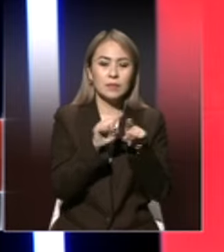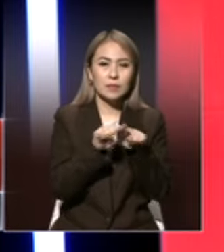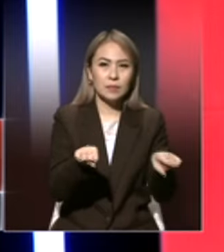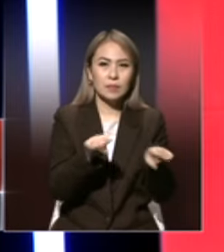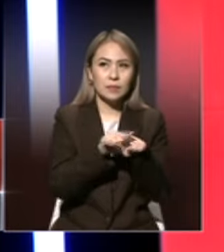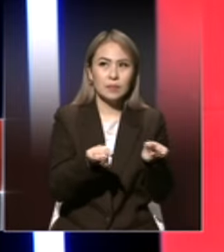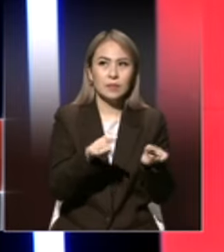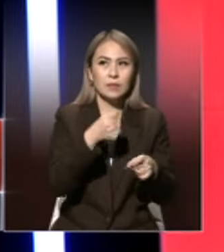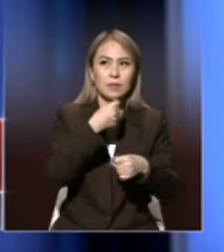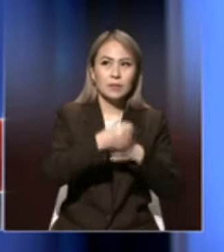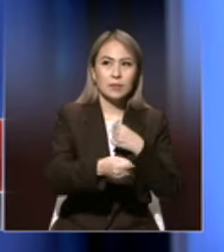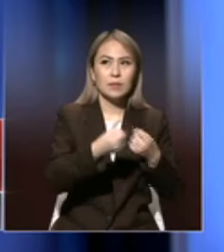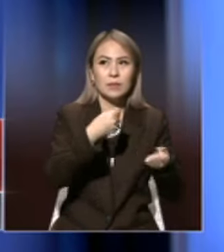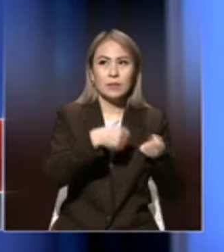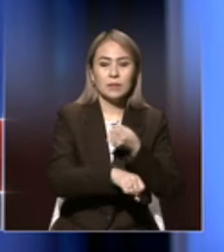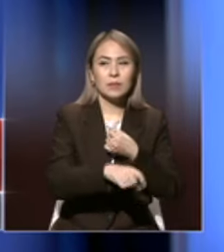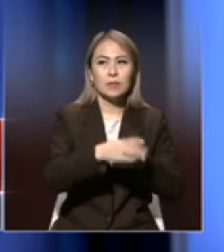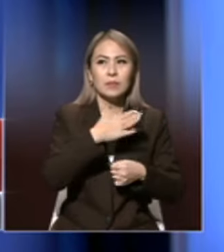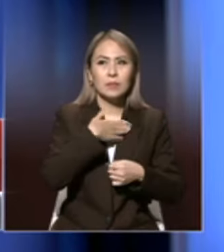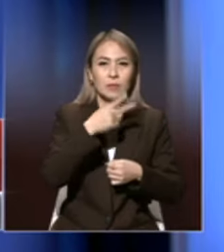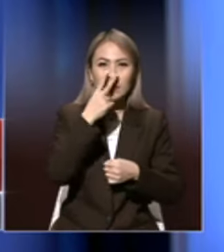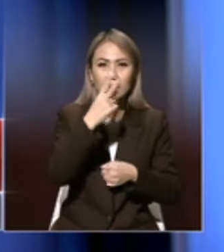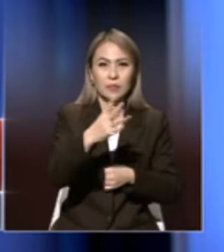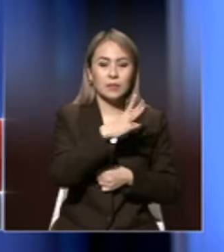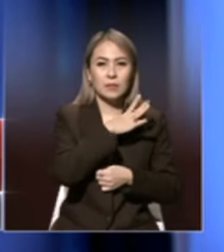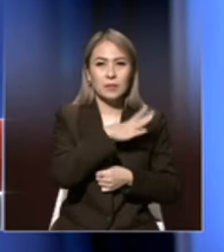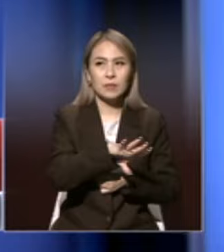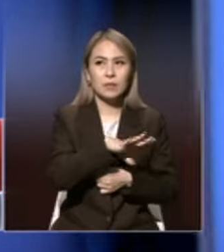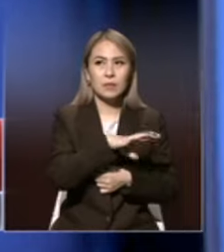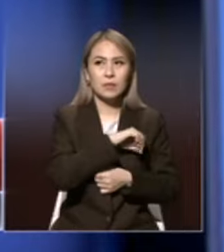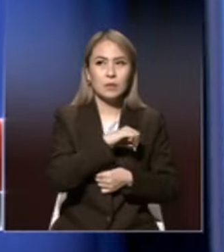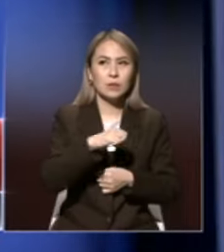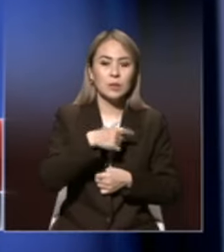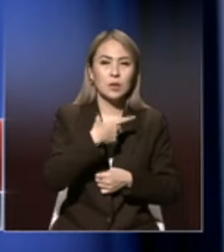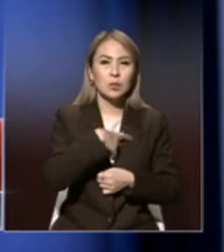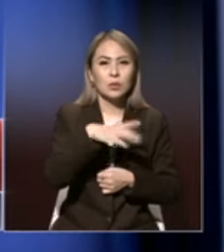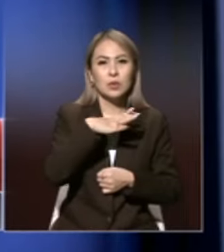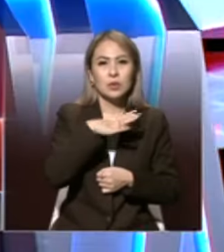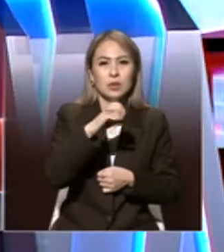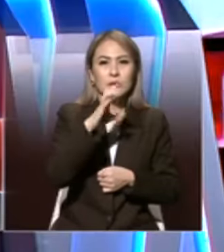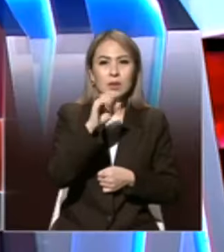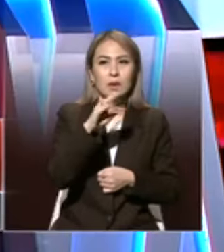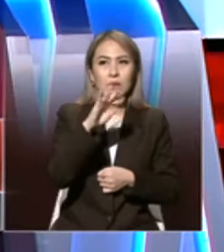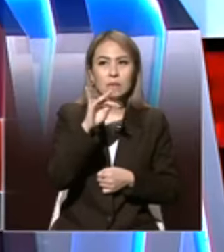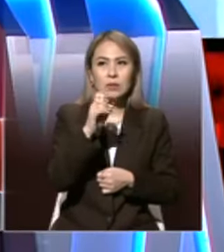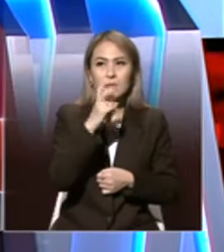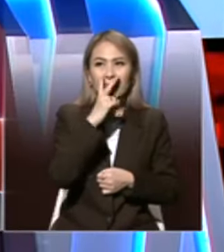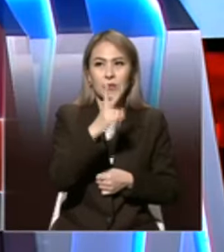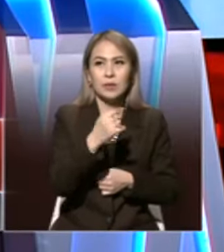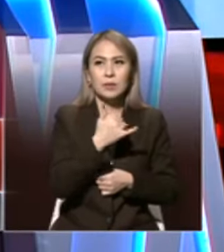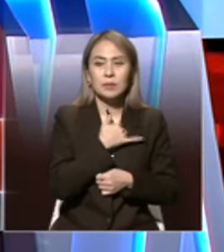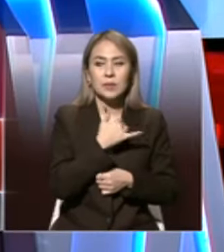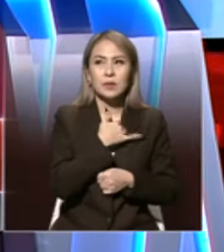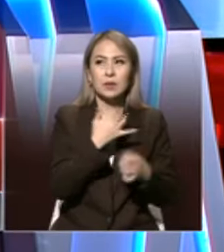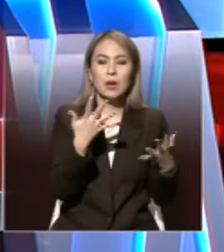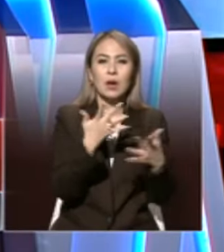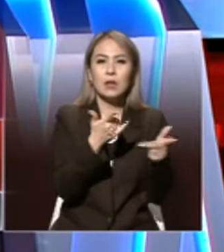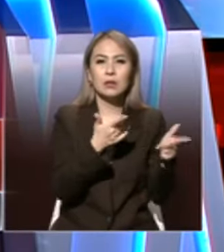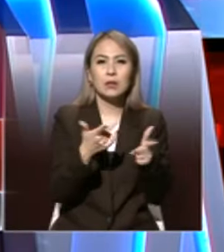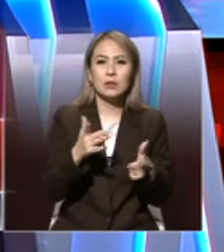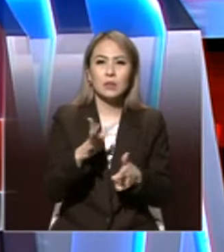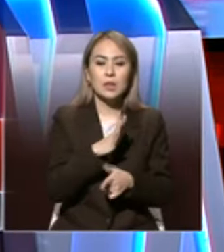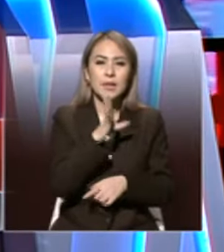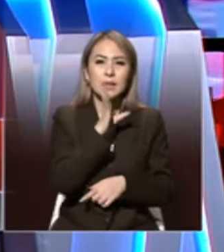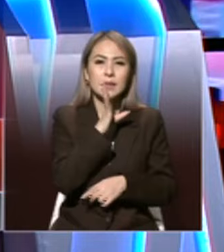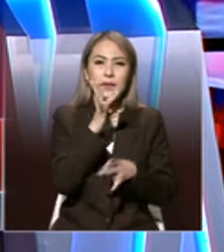адам ұр соқ деген. Мысалы, мен оны өзім көрген жоқпын, әркім өзі басқаша түсінеді. Ол мүмкін сатира шығар сіз көргеніңіз, иә. А бірақ бізді мысалы қалай дайындады? Қыз